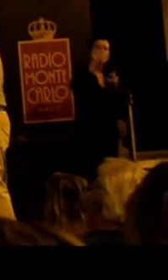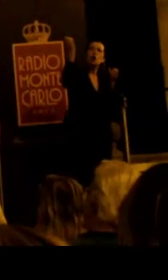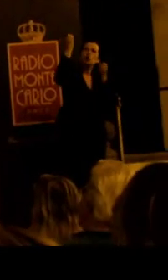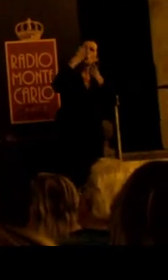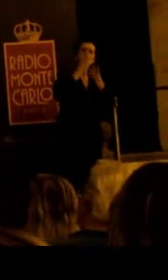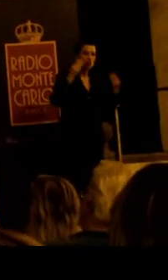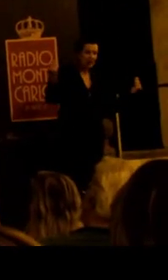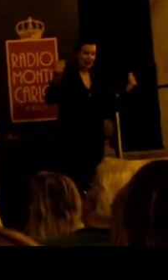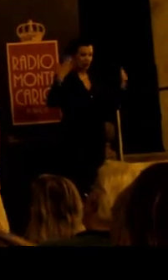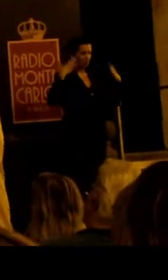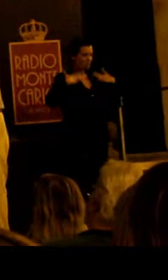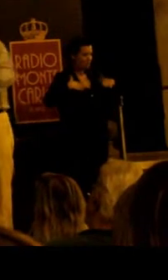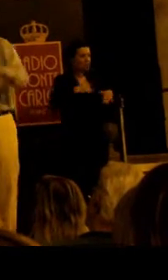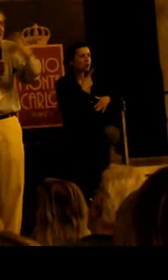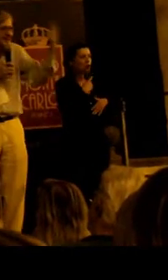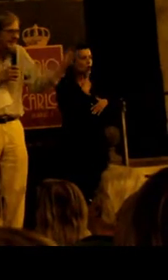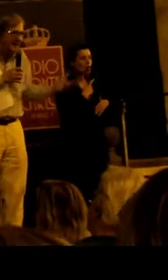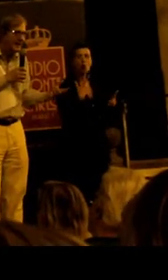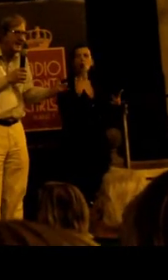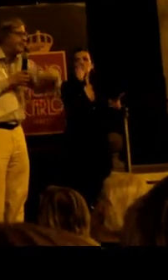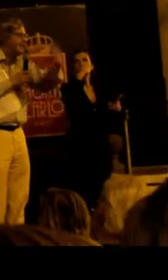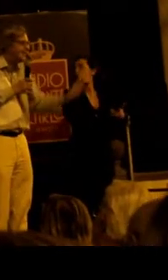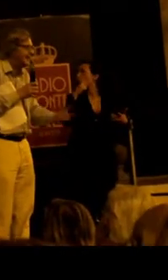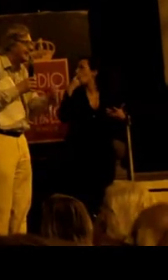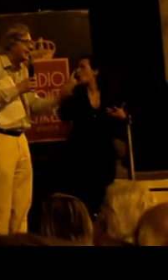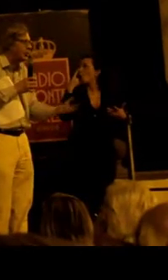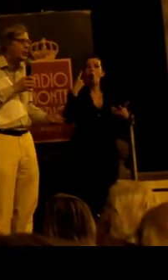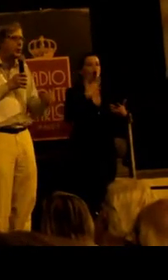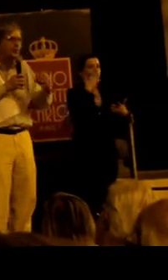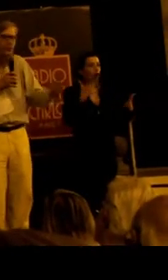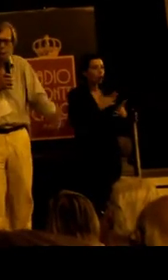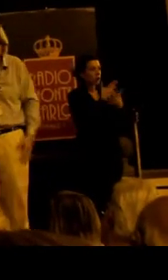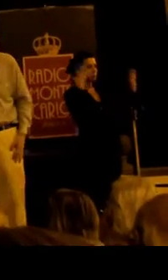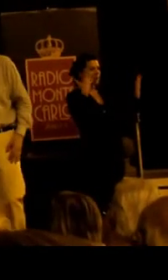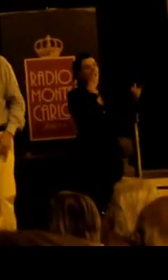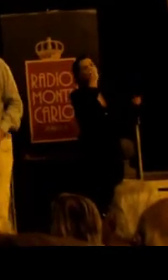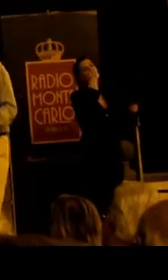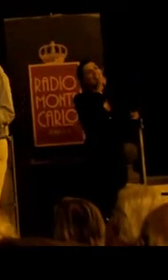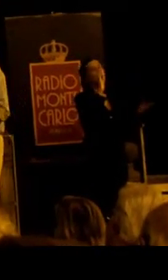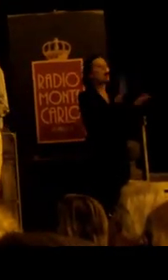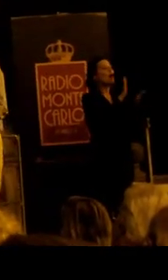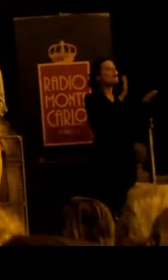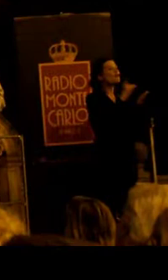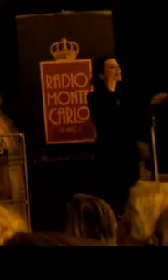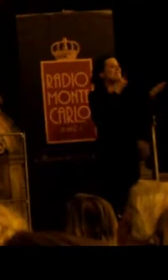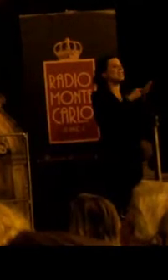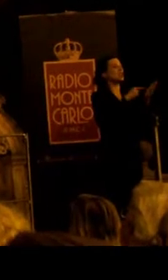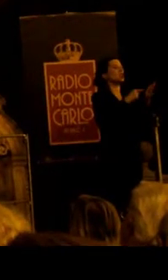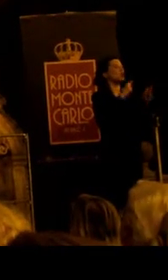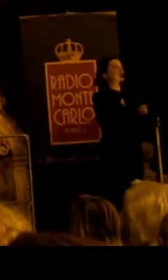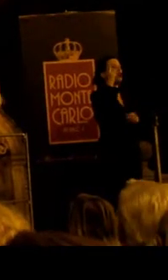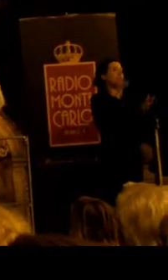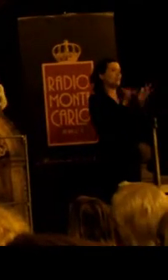gli abiti rossi, rutilanti, è una festa, è la festa del ritorno di Gesù. Ebbene, questo strano